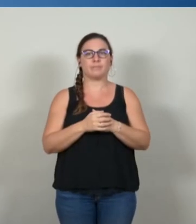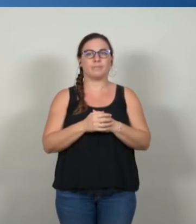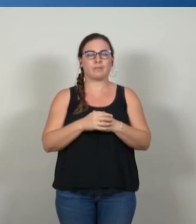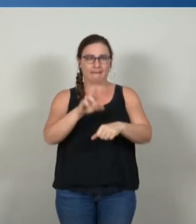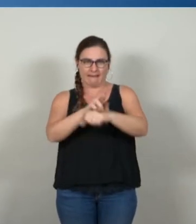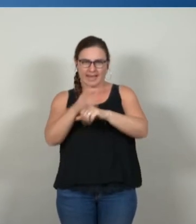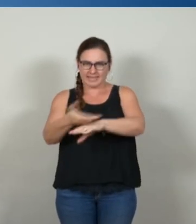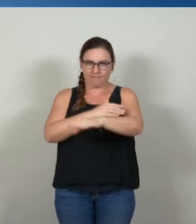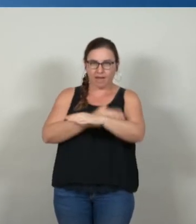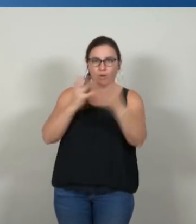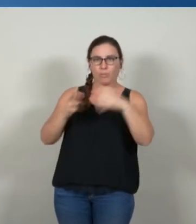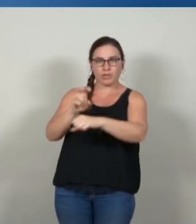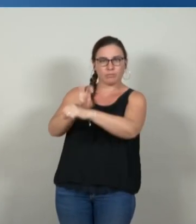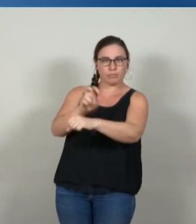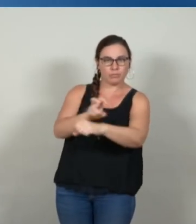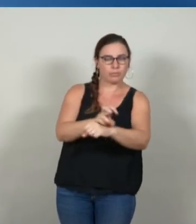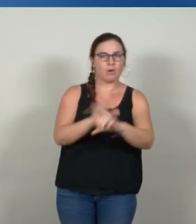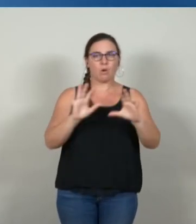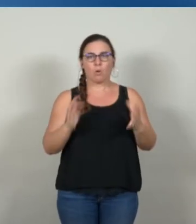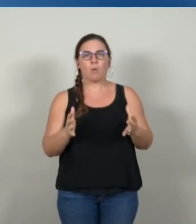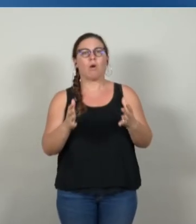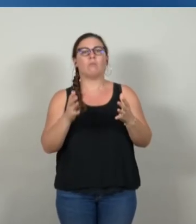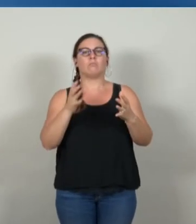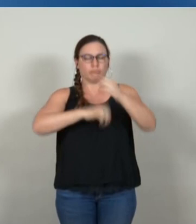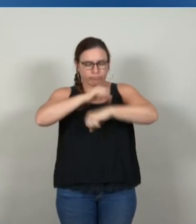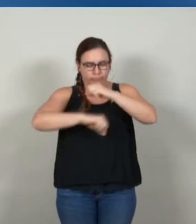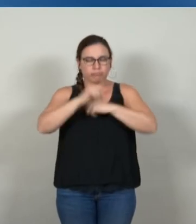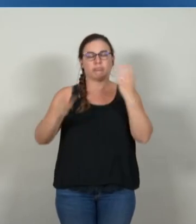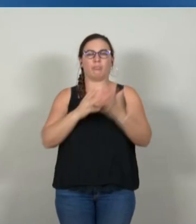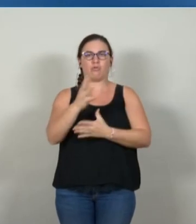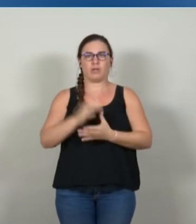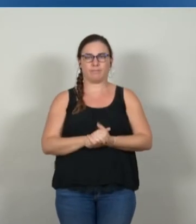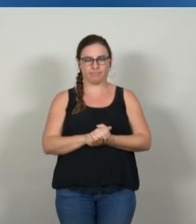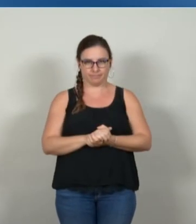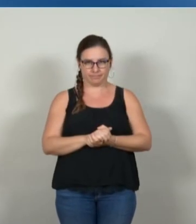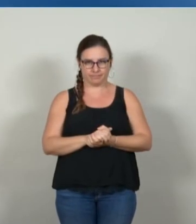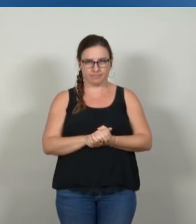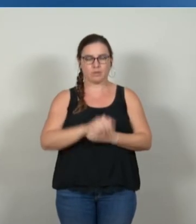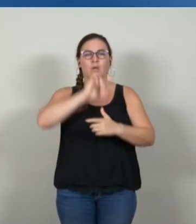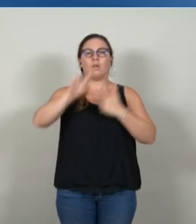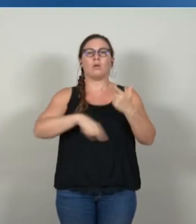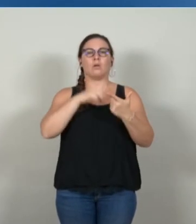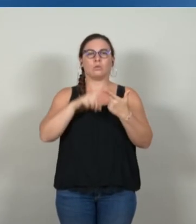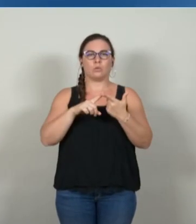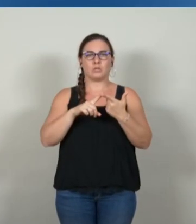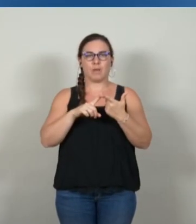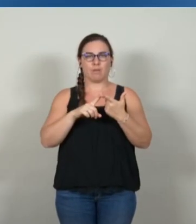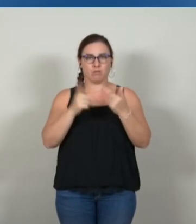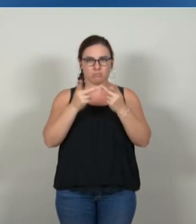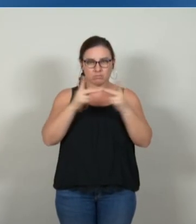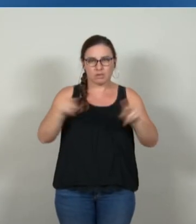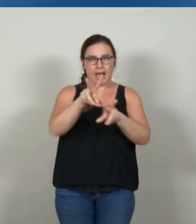d'espaces dédiés à l'agriculture urbaine et faciliter la mise en place de projets en deux développer l'agriculture urbaine